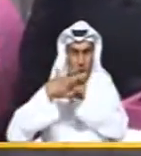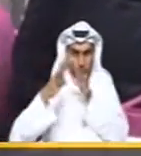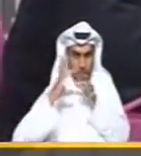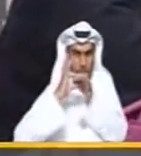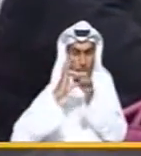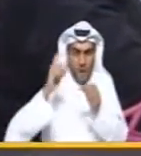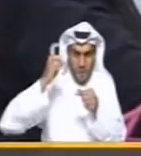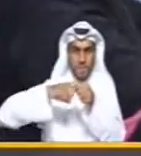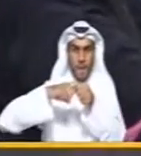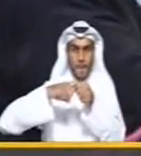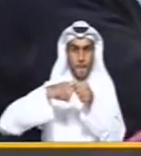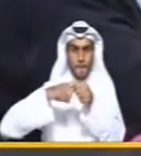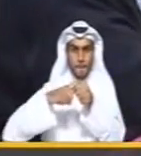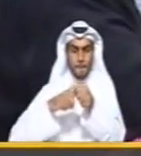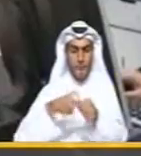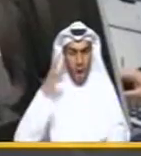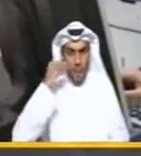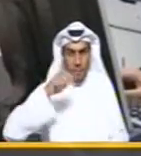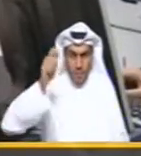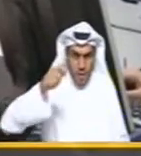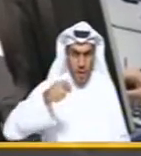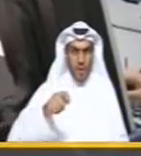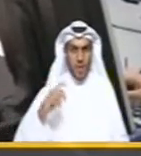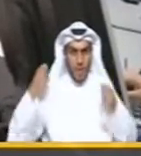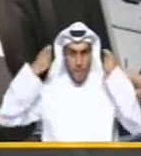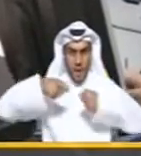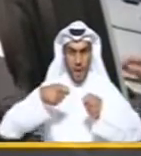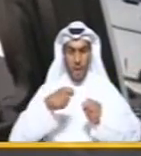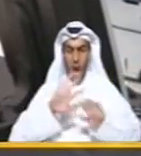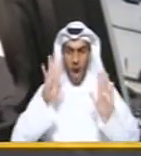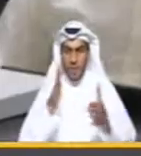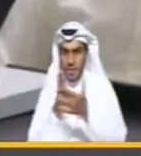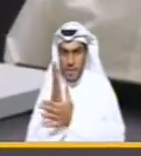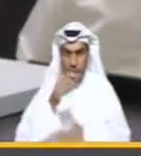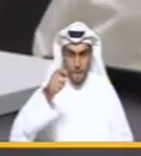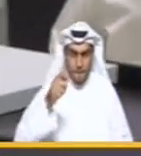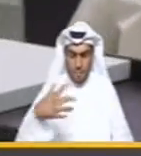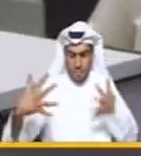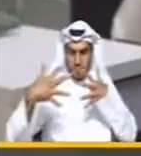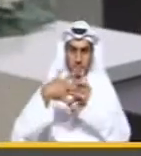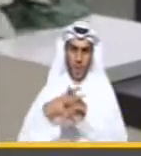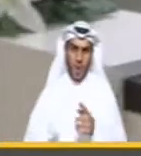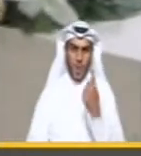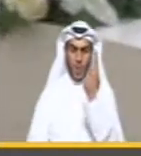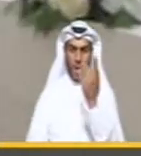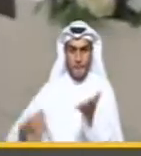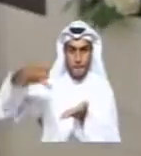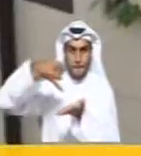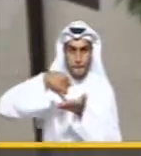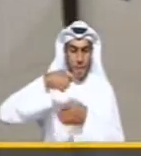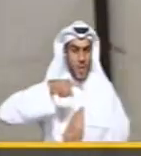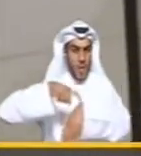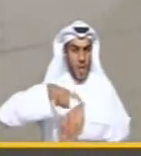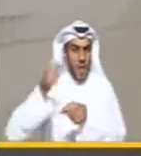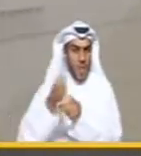على تسهيل إجراءات التقاضي وتقديم وتطوير الخدمات الملائمة في مركز يعمل على فترتين